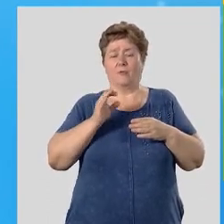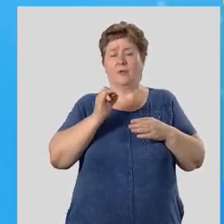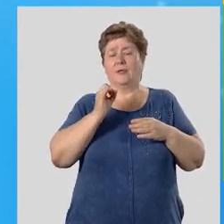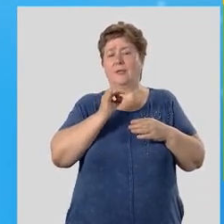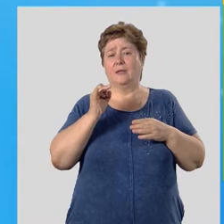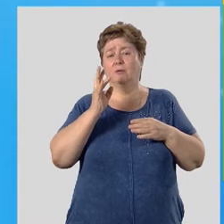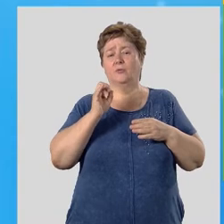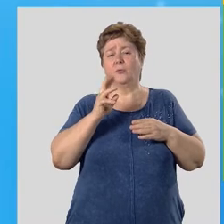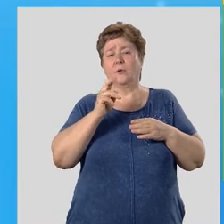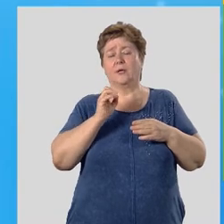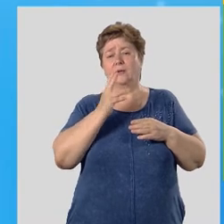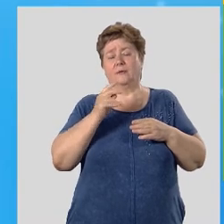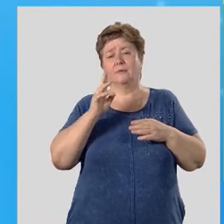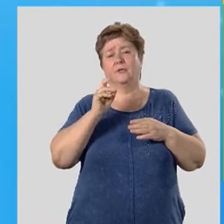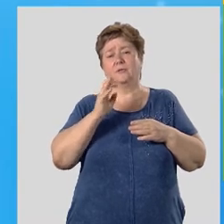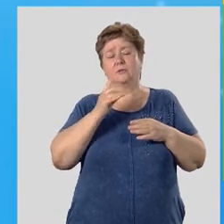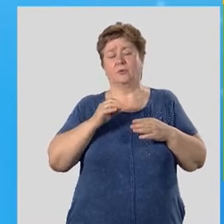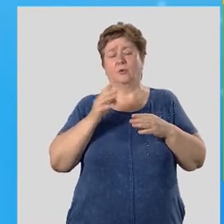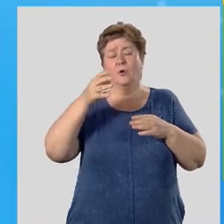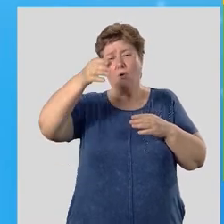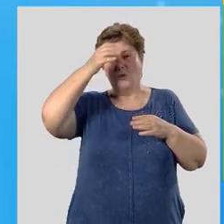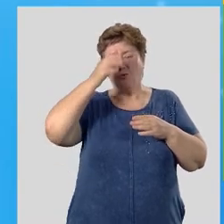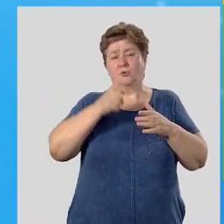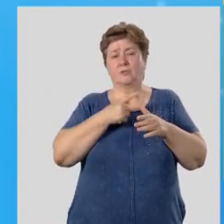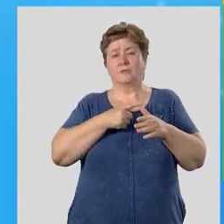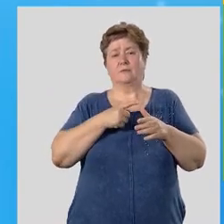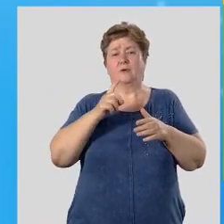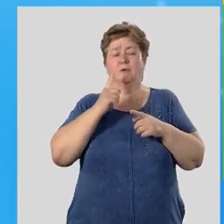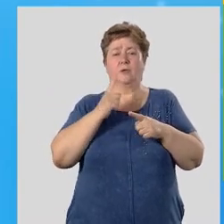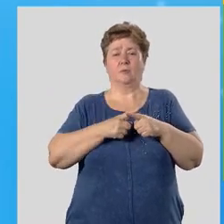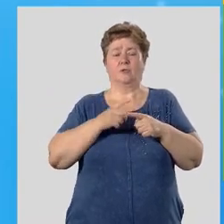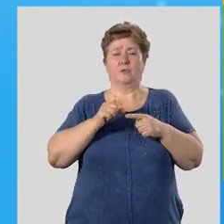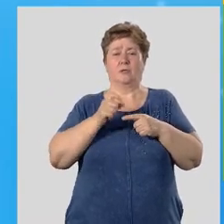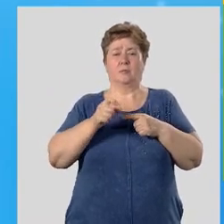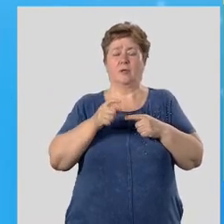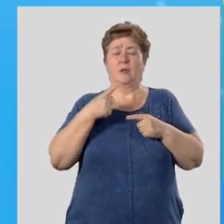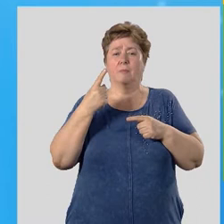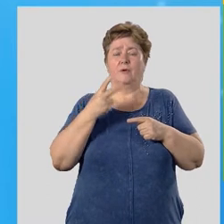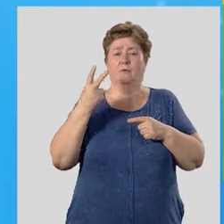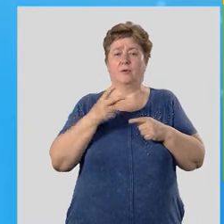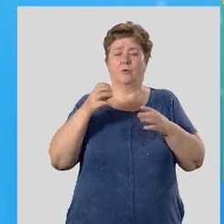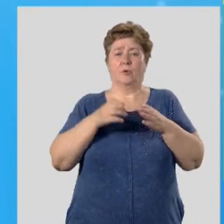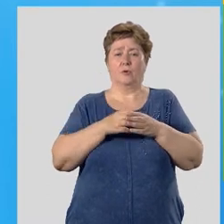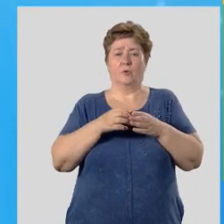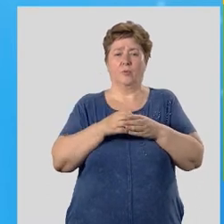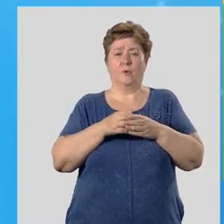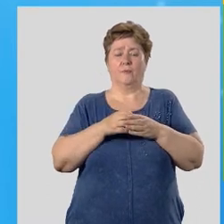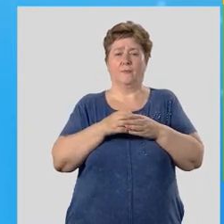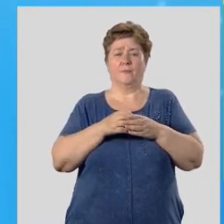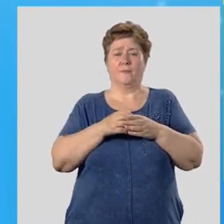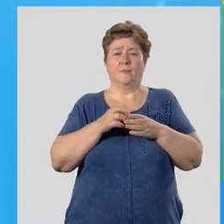и нуклеиновых кислот. Ученые называют химические элементы первой и второй группы